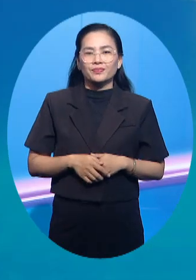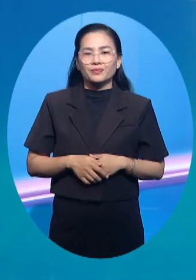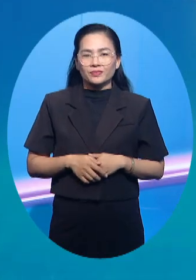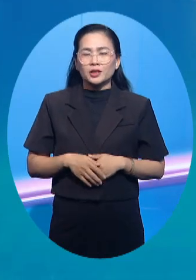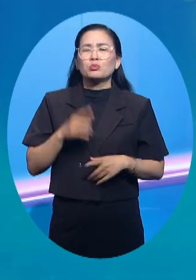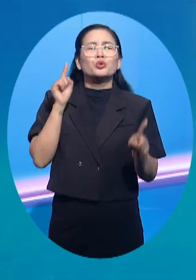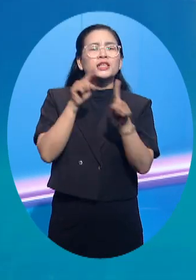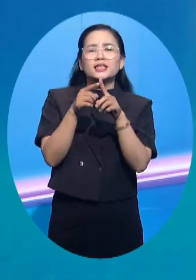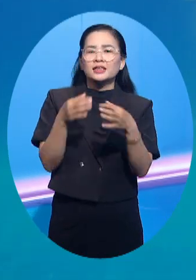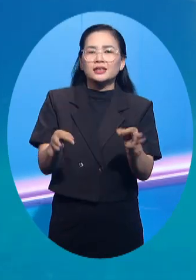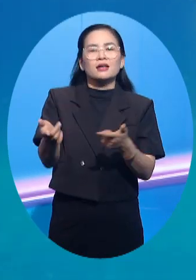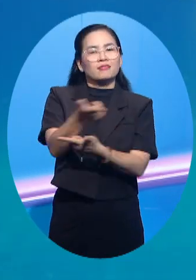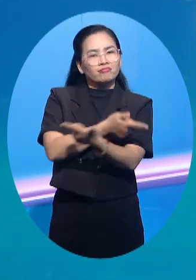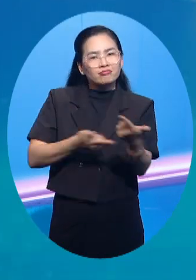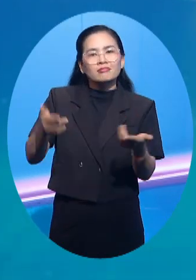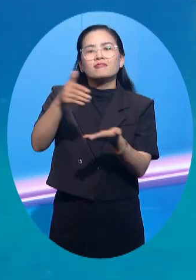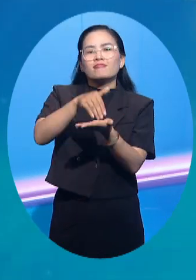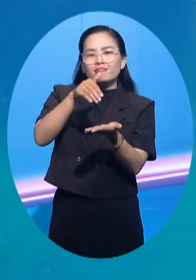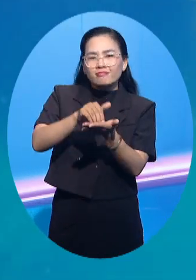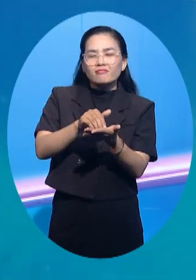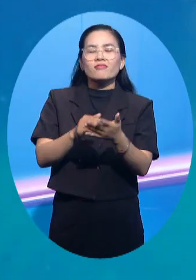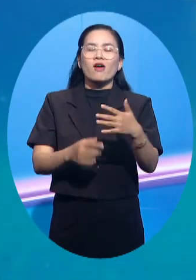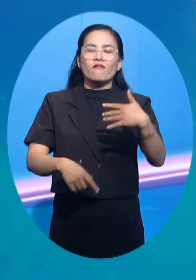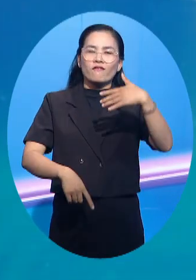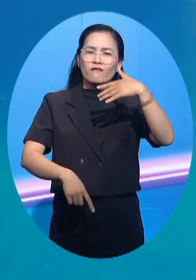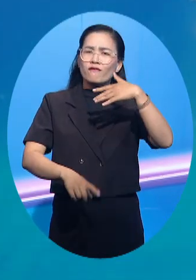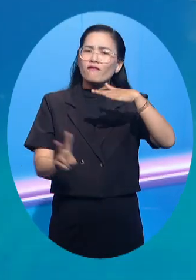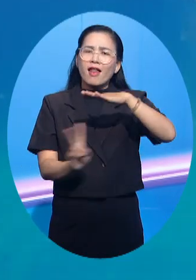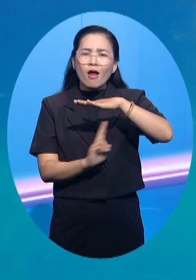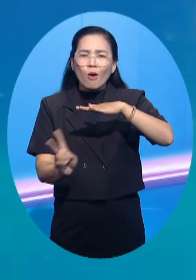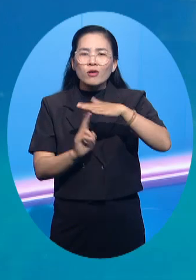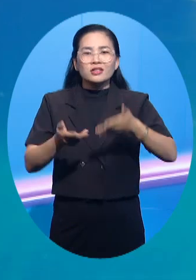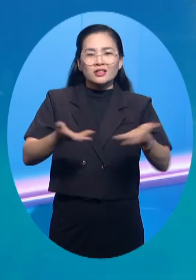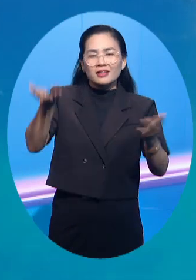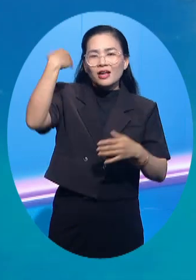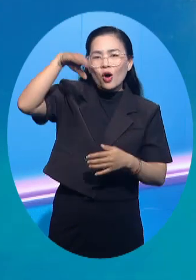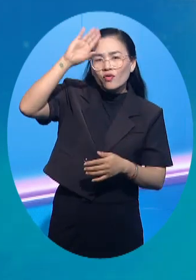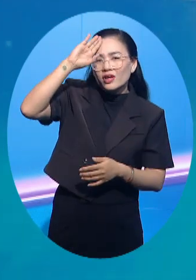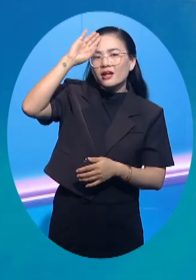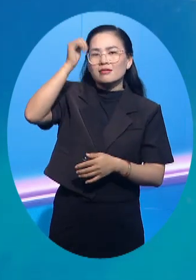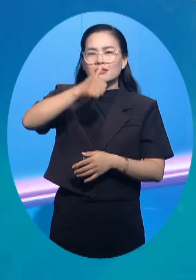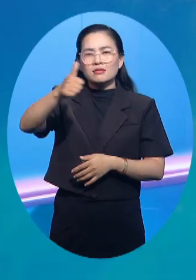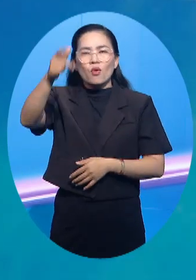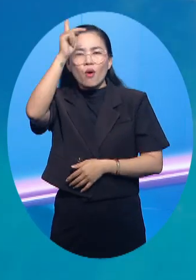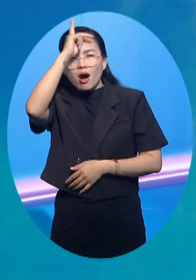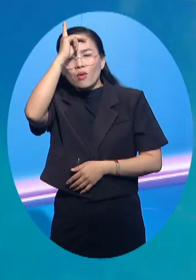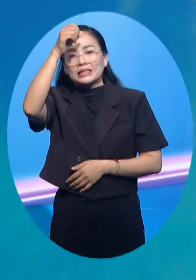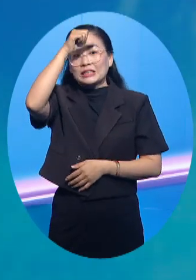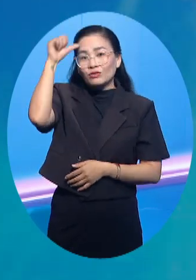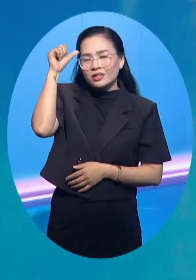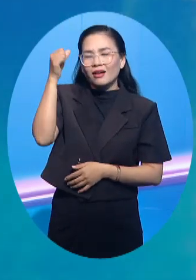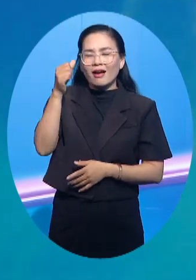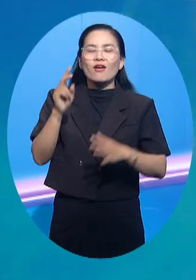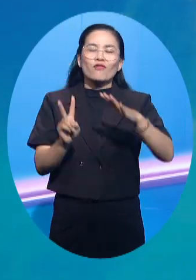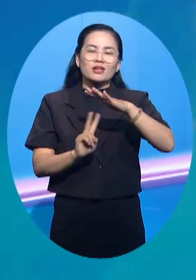nhằm mở rộng cơ hội giao lưu lan truyền cảm hứng văn học đến với thầy cô các nhà khoa học sinh viên và tất cả những ai yêu thích Văn Chương